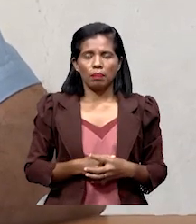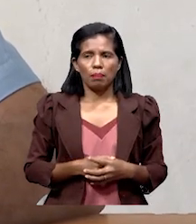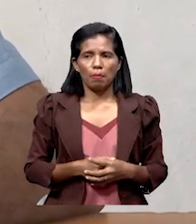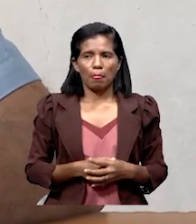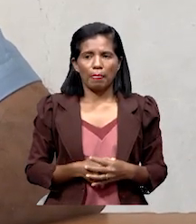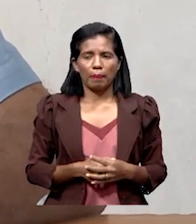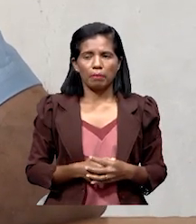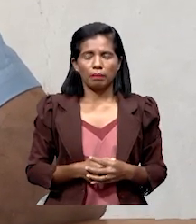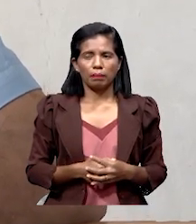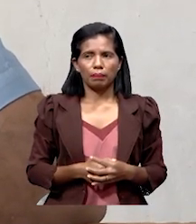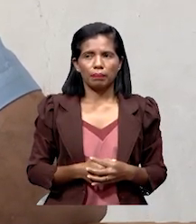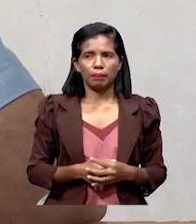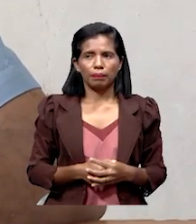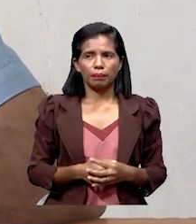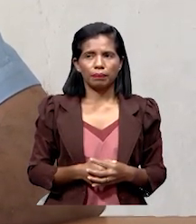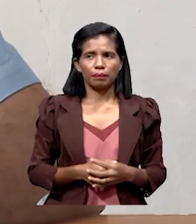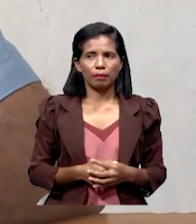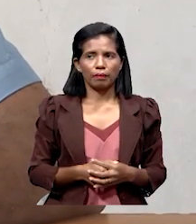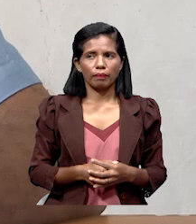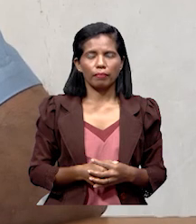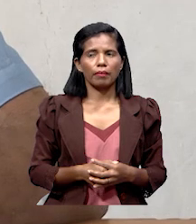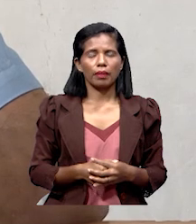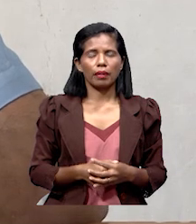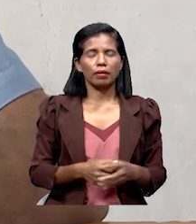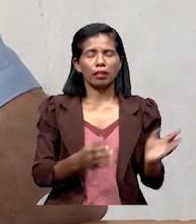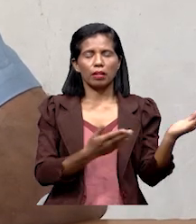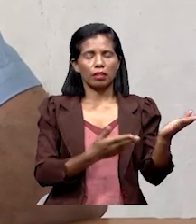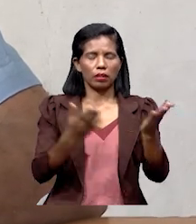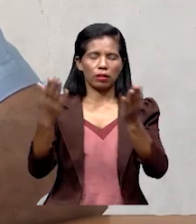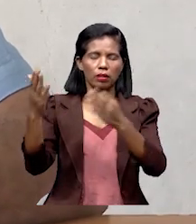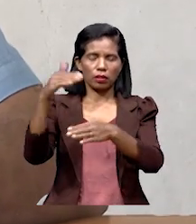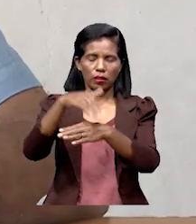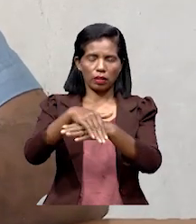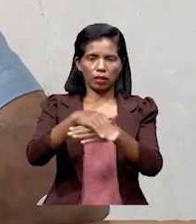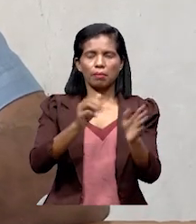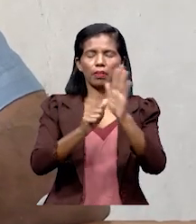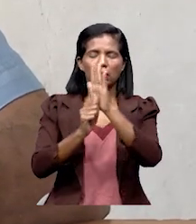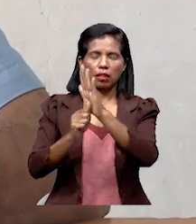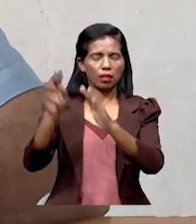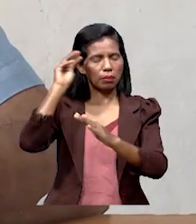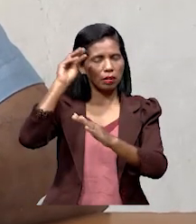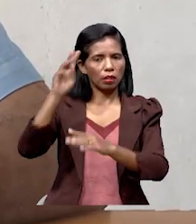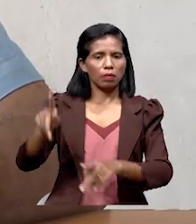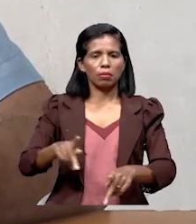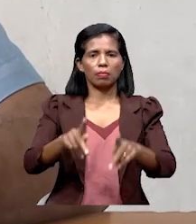Lera ma detain i pasi leraik si lera presenta la ya Mister Republik peratin ini